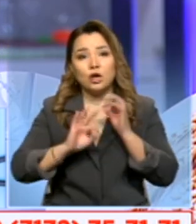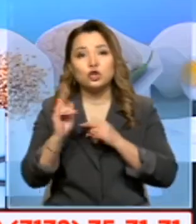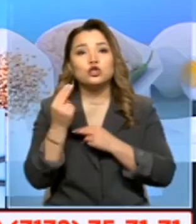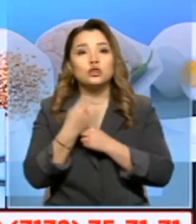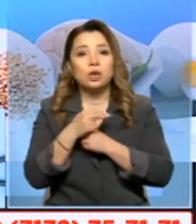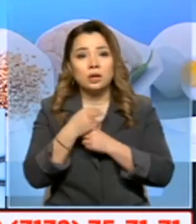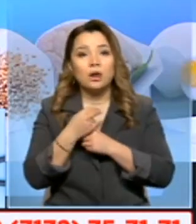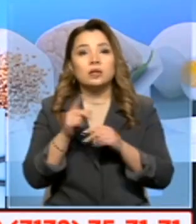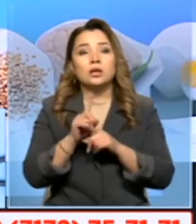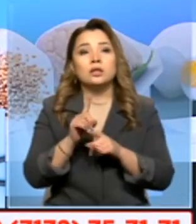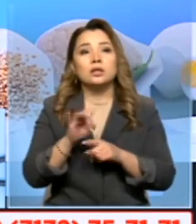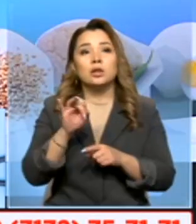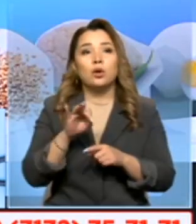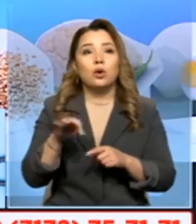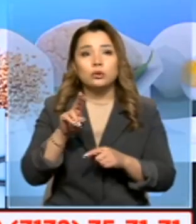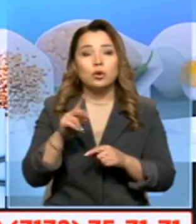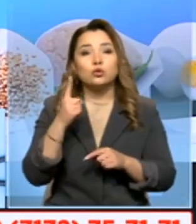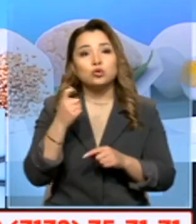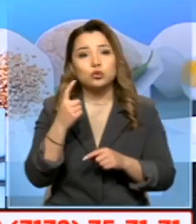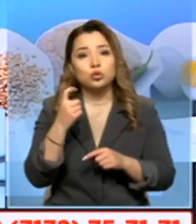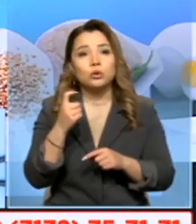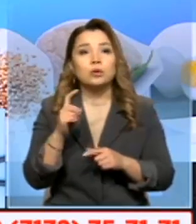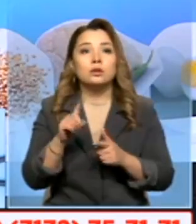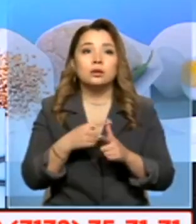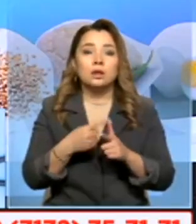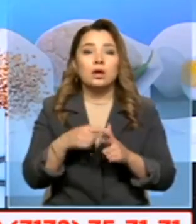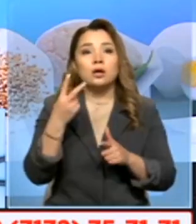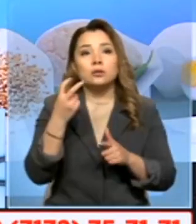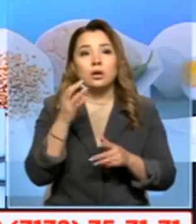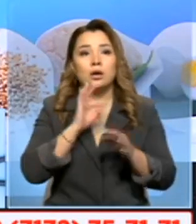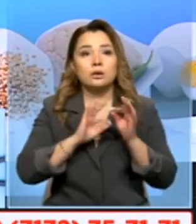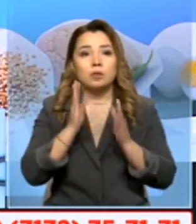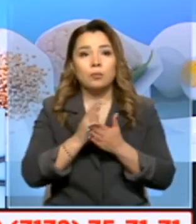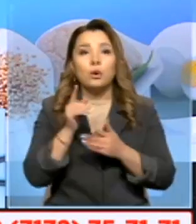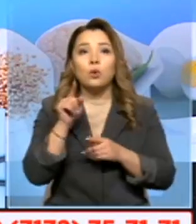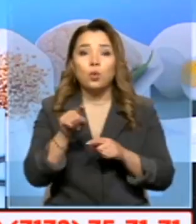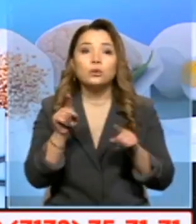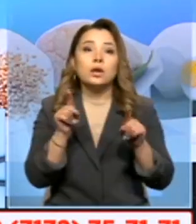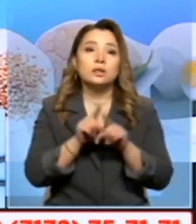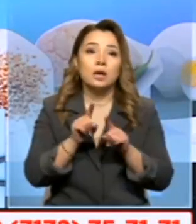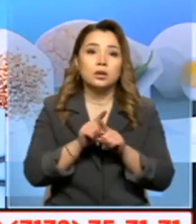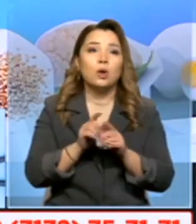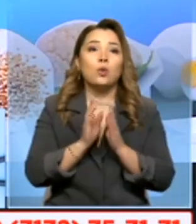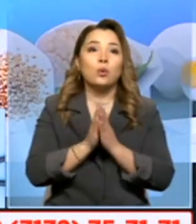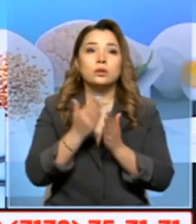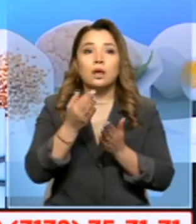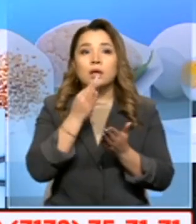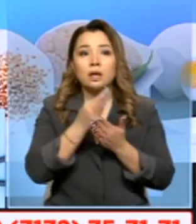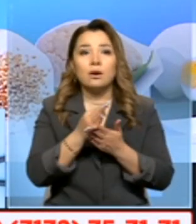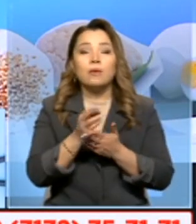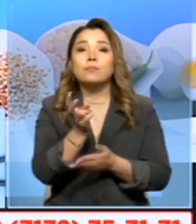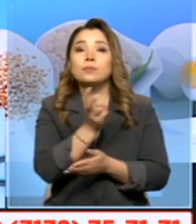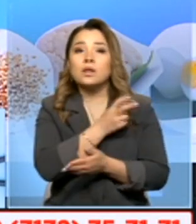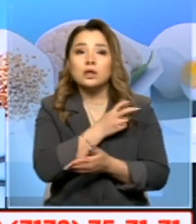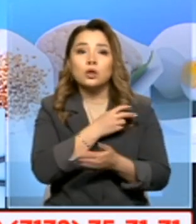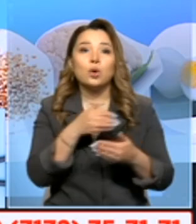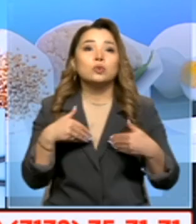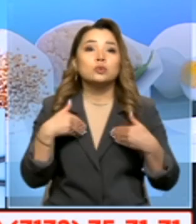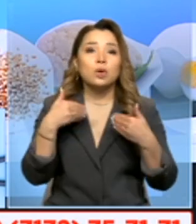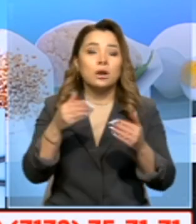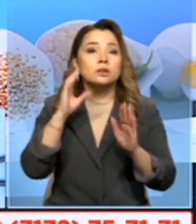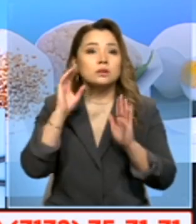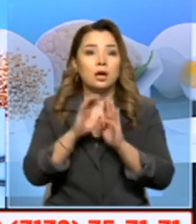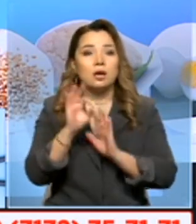дозада йод 100, немесе 200-дігін ішесіз. Оны да өтініш тек дәрігердің нұсқауы